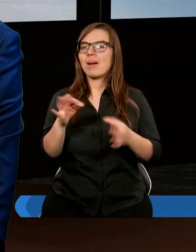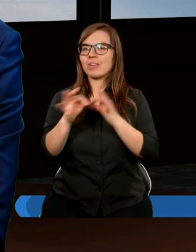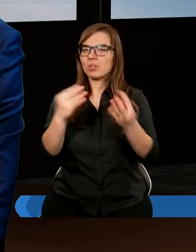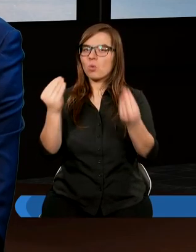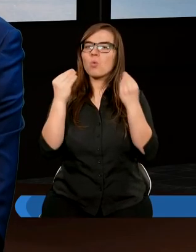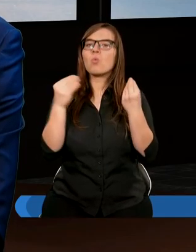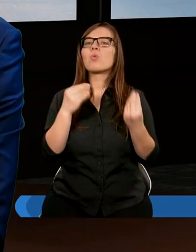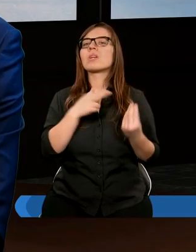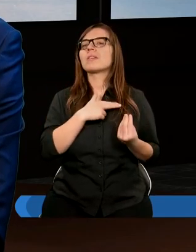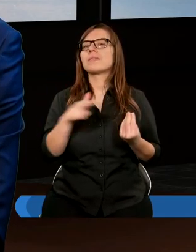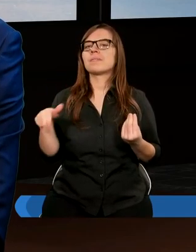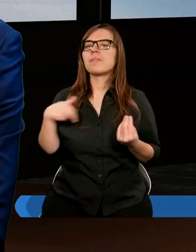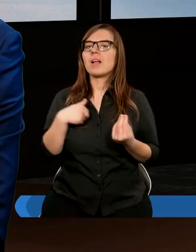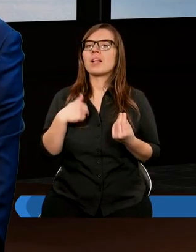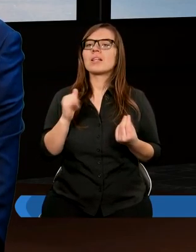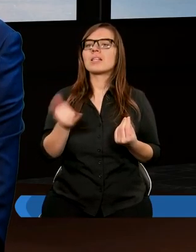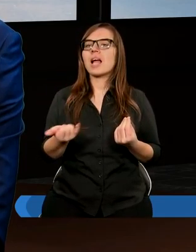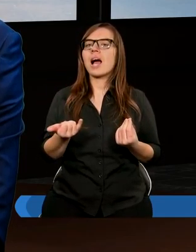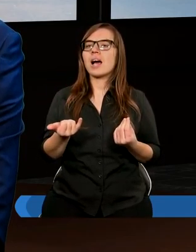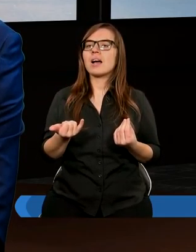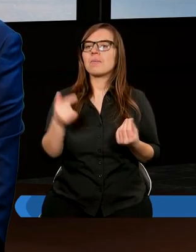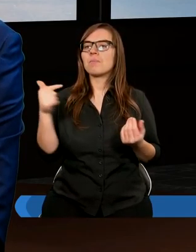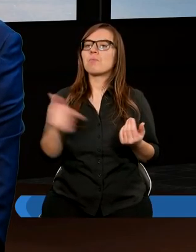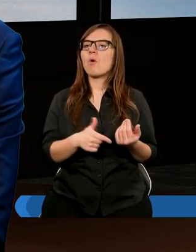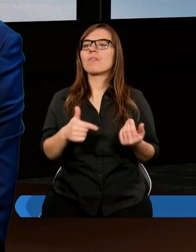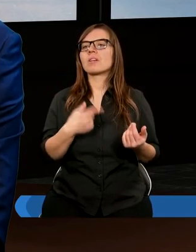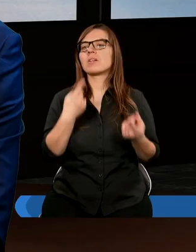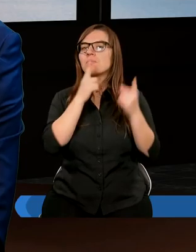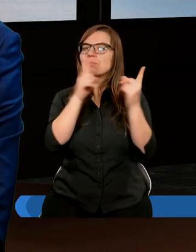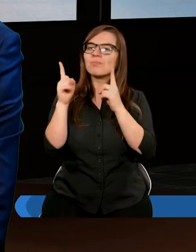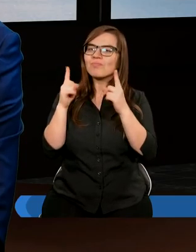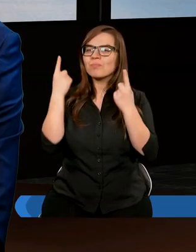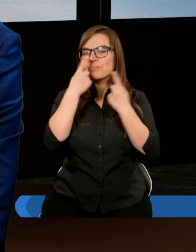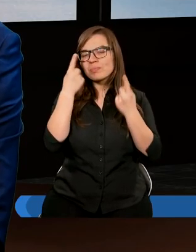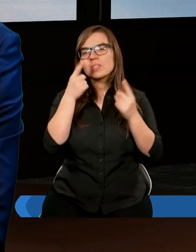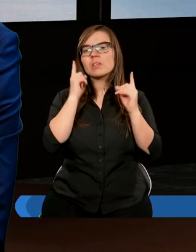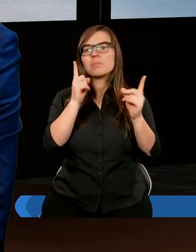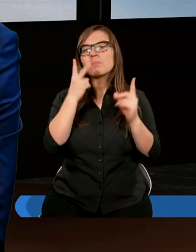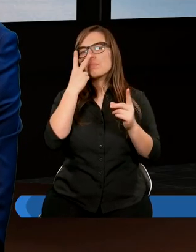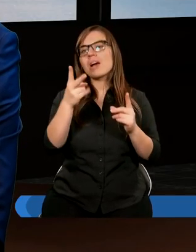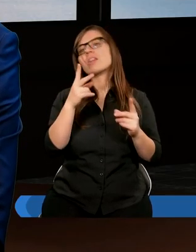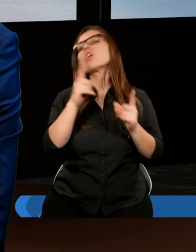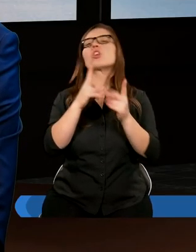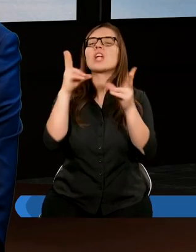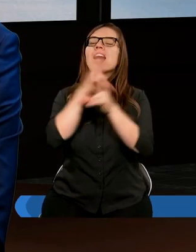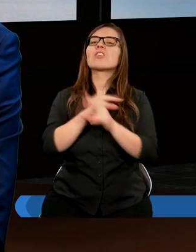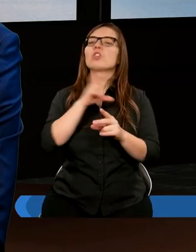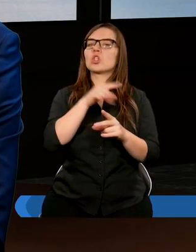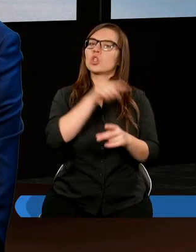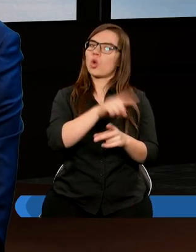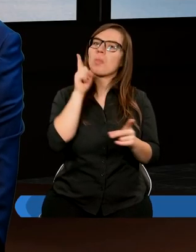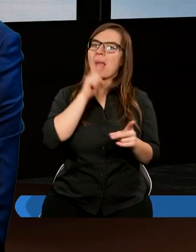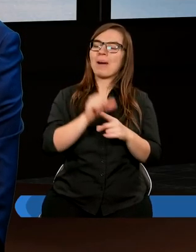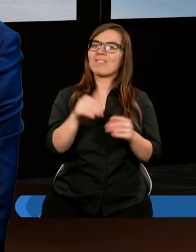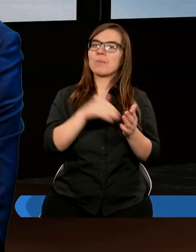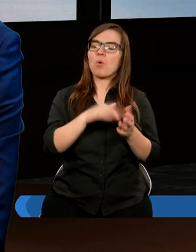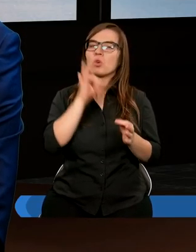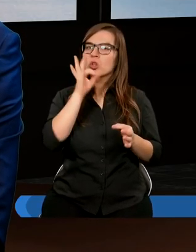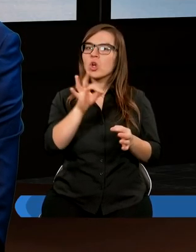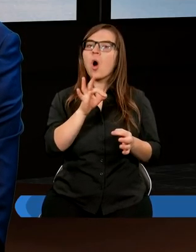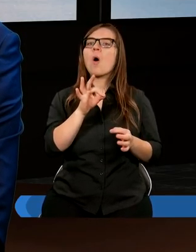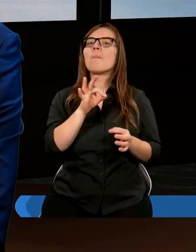nas, jak powinniśmy postrzegać rzeczywistość. Czy tak jak ja widzę, czy rzeczywiście może